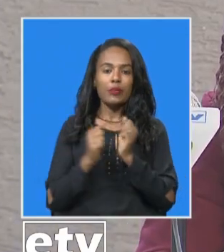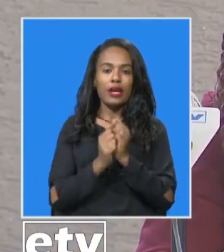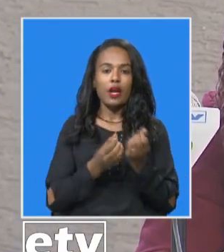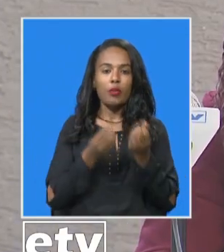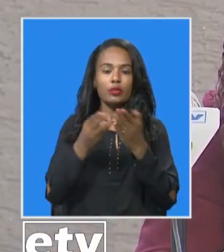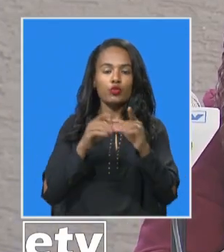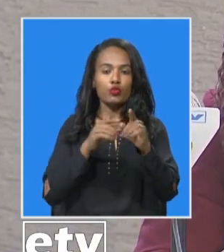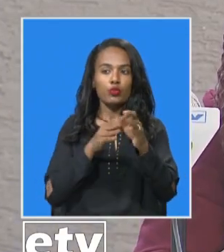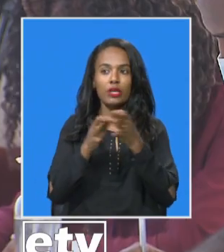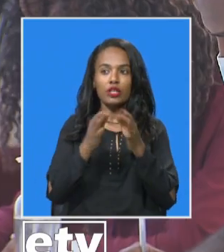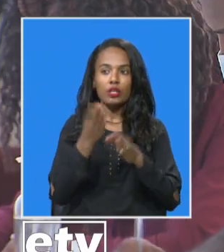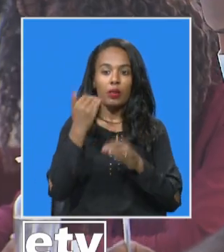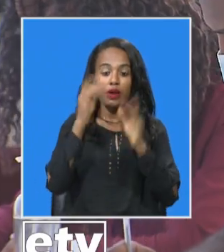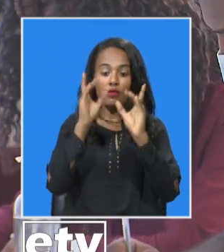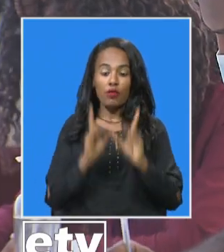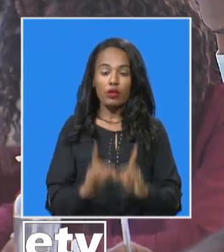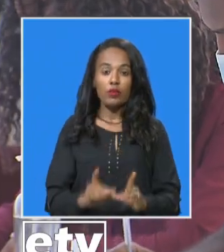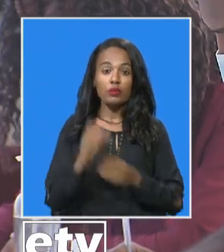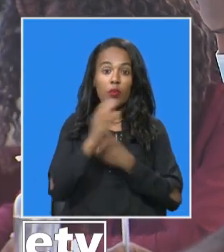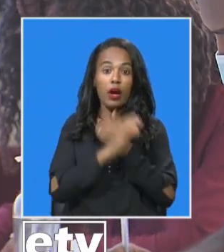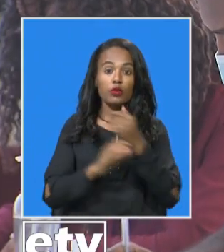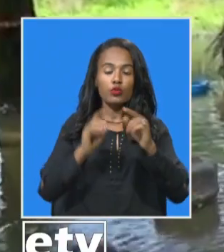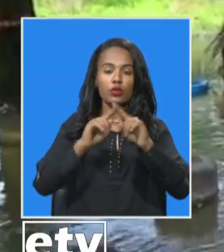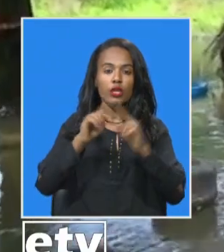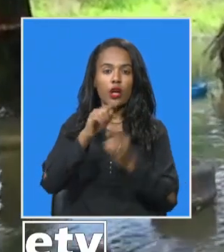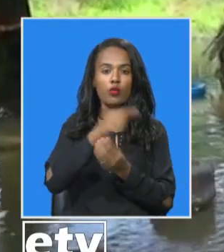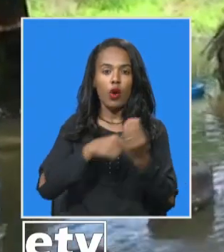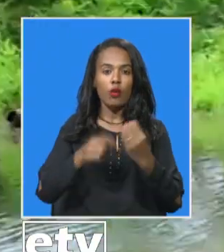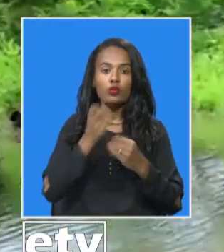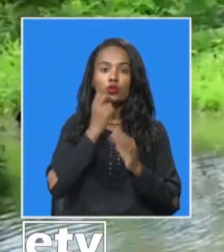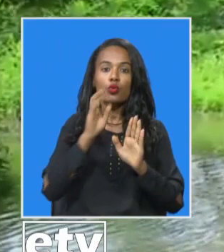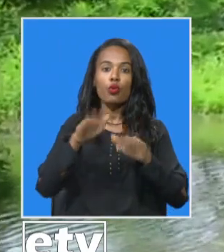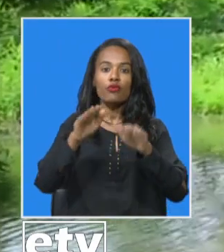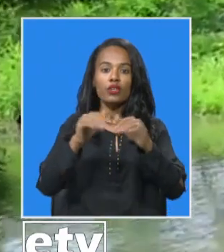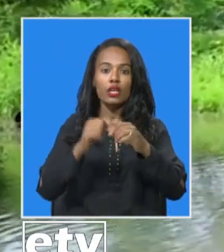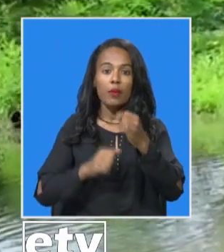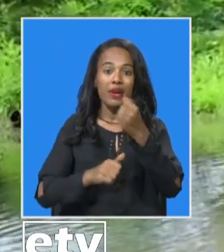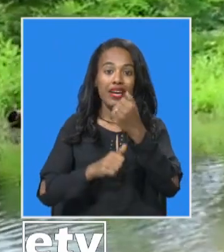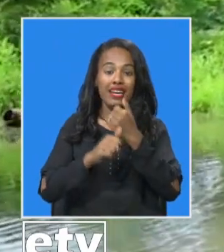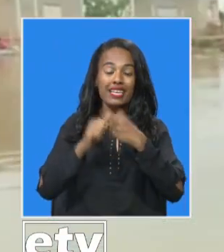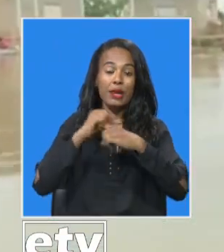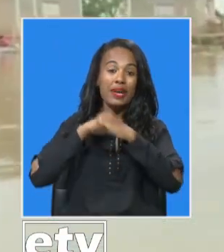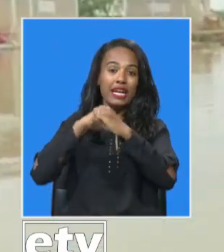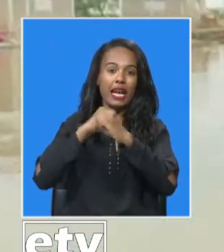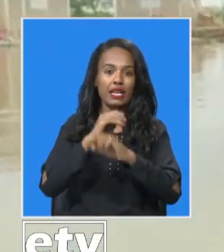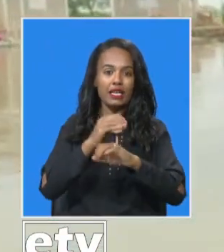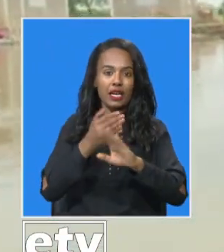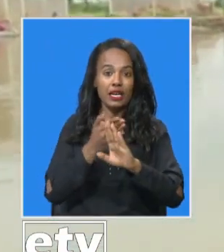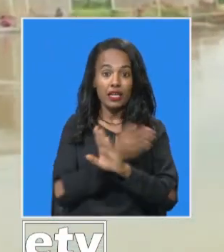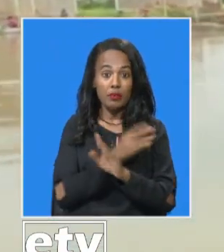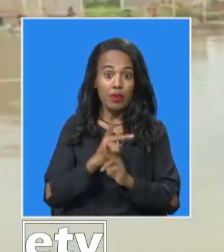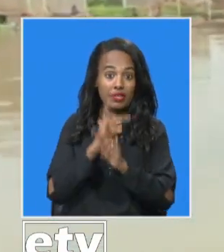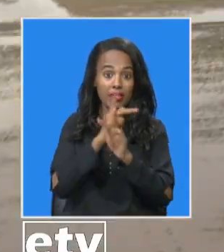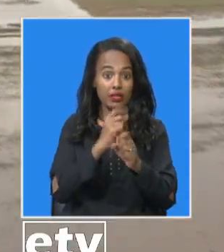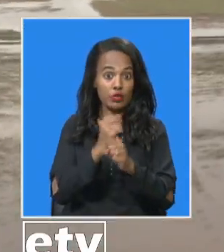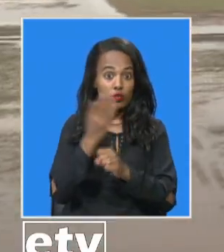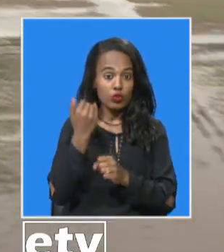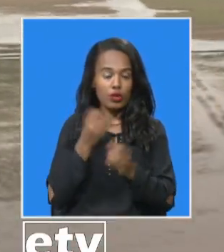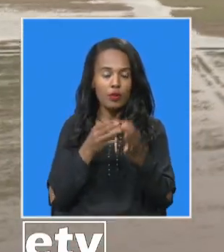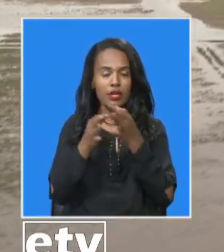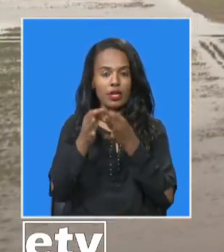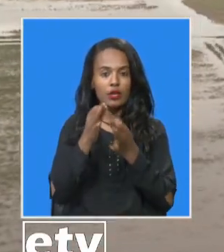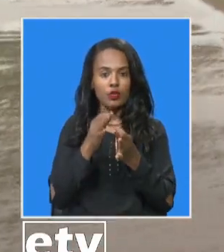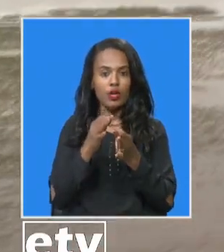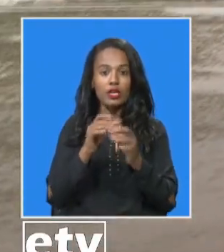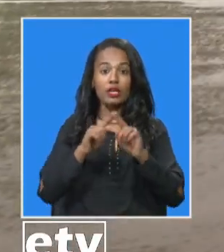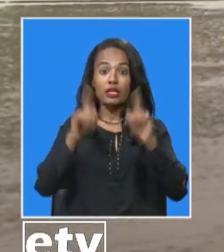በሰጡት መግለጫ ባለፈው የክረምት ወራት በአገሪቱ የተለያዩ አካባቢዎች ጎርፍን የመከላከል ስራዎች ከቅድመ ማስጠንቀቂያ መልእክቶች ጋር ተሰርቶ እንደነበር ተገልጿል።